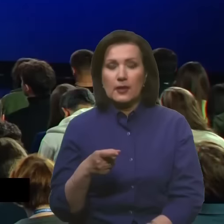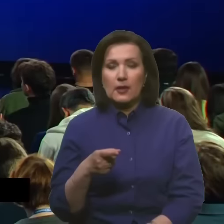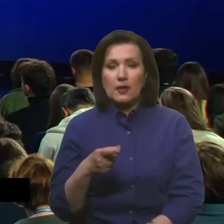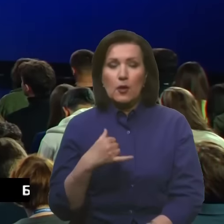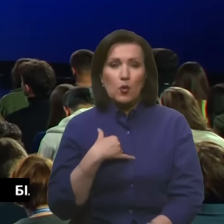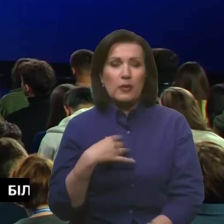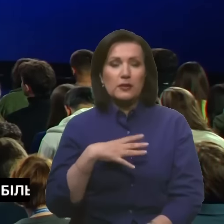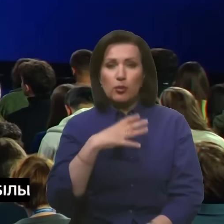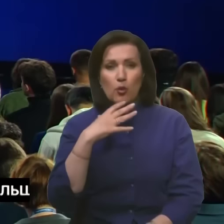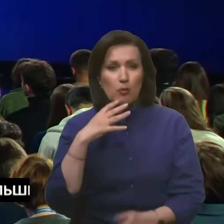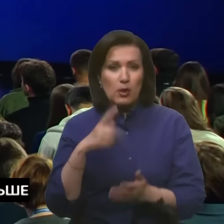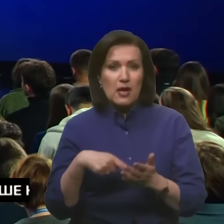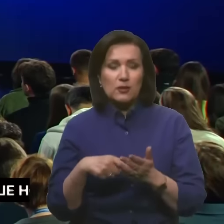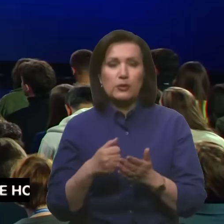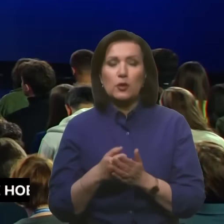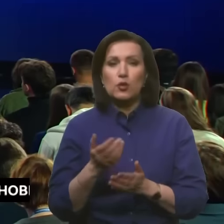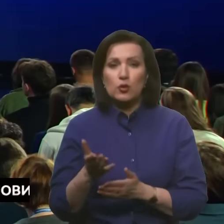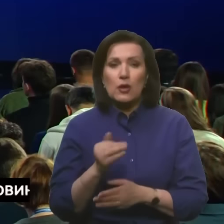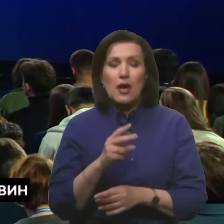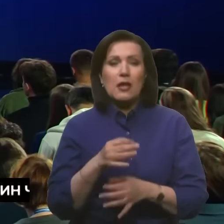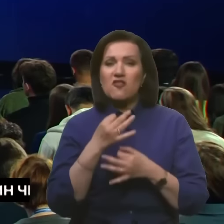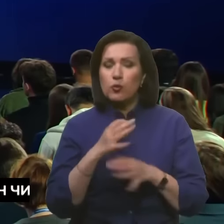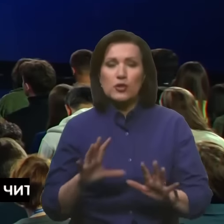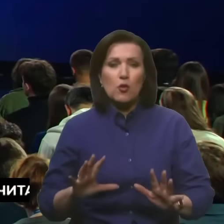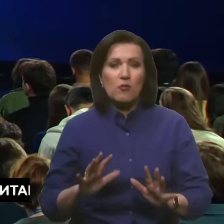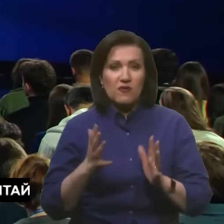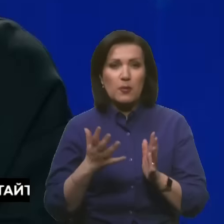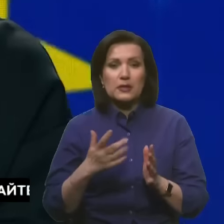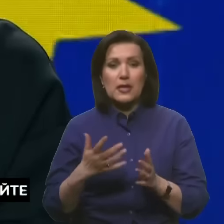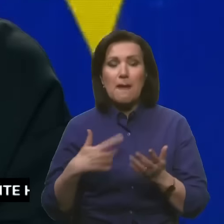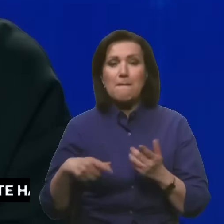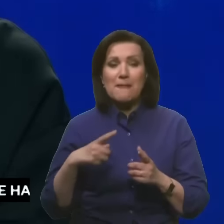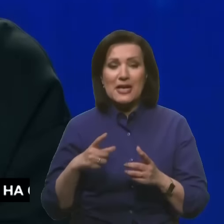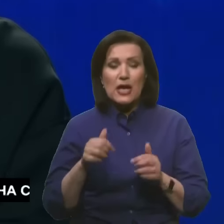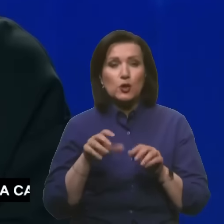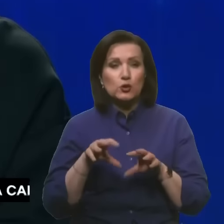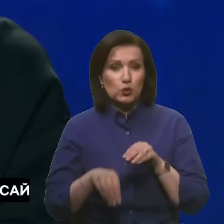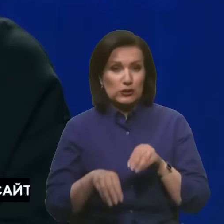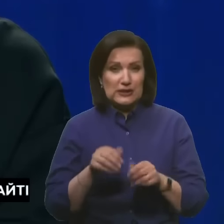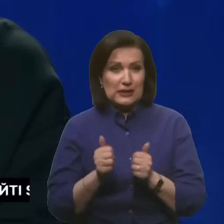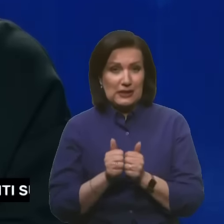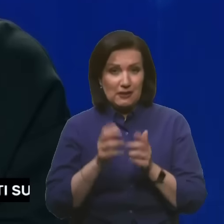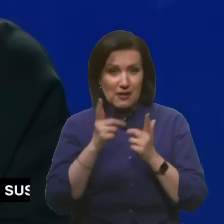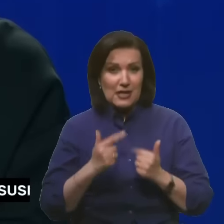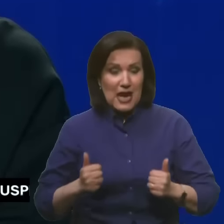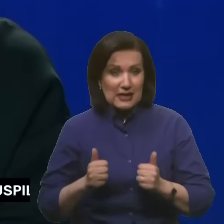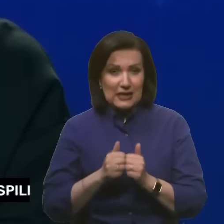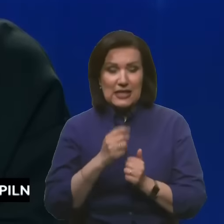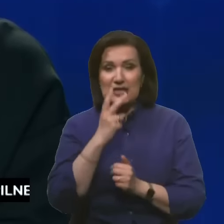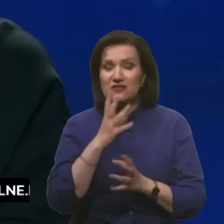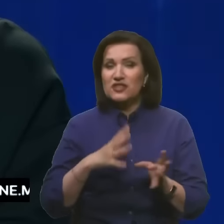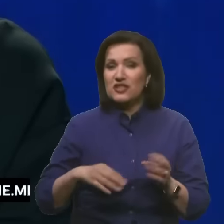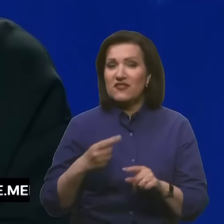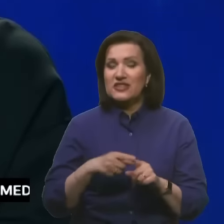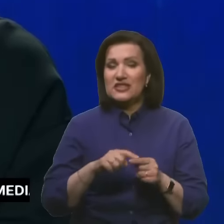власне, в мене було багато питань до нього. Але в будь-якому випадку ми сусідні країни. І навіть незважаючи на усі